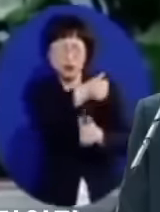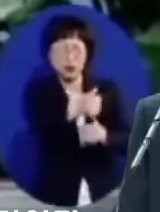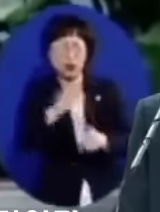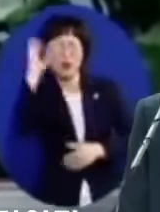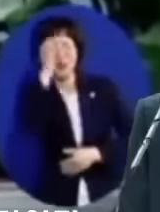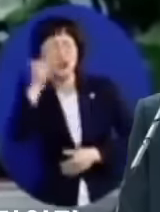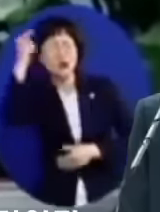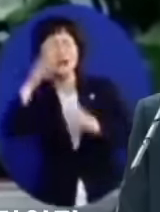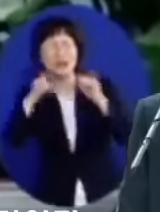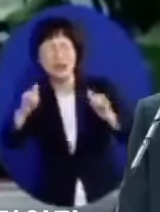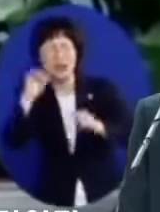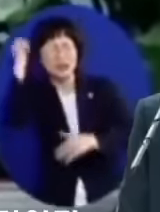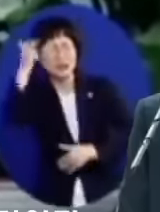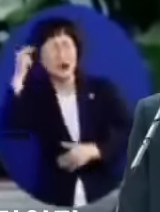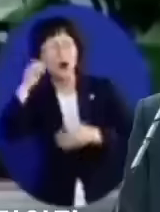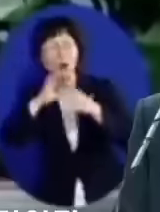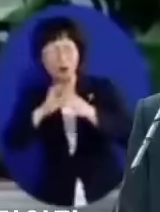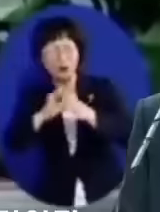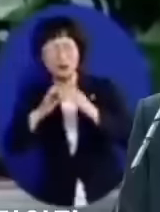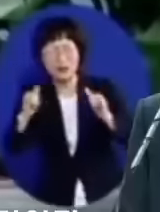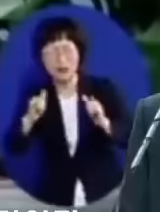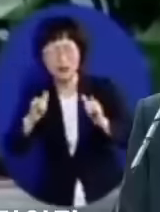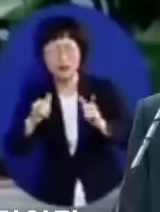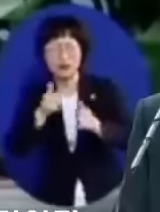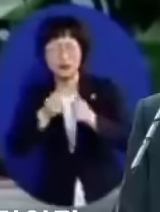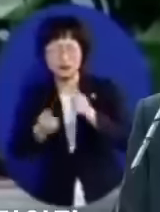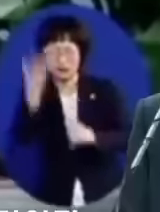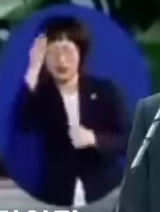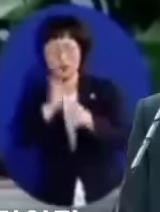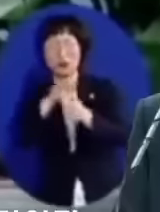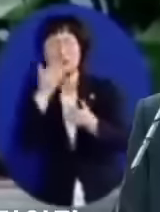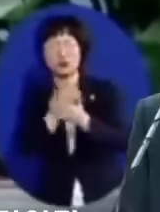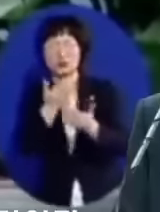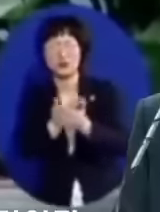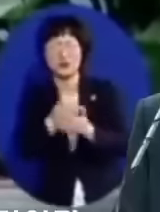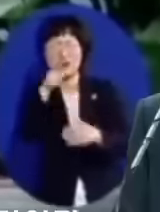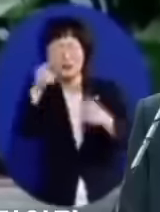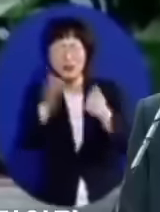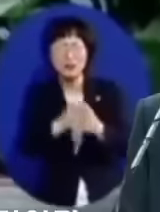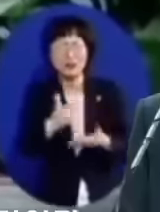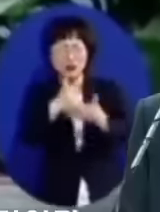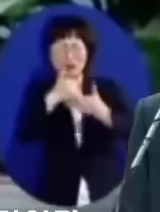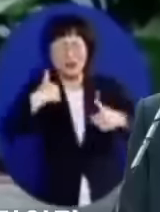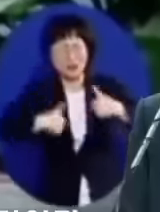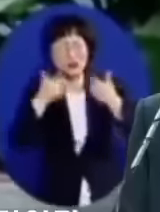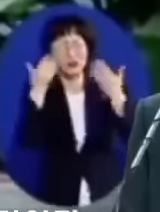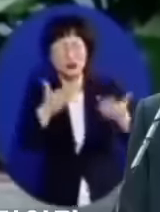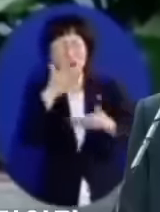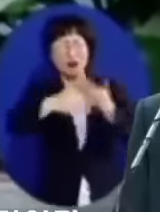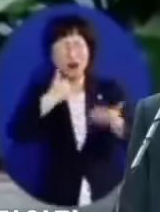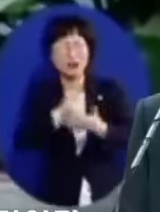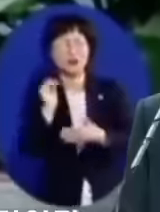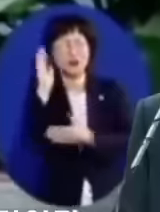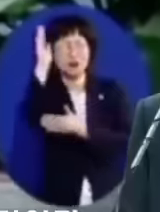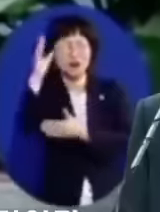성령의 사람, 영의 사람, 속사람이 승리하게 도와주시옵소서. 그래서 주님을 기쁘시게 하고 하나님의